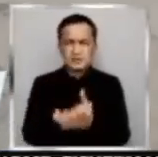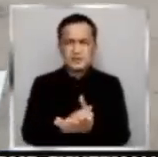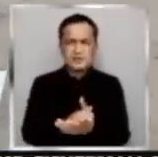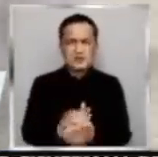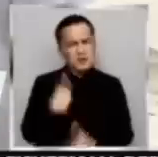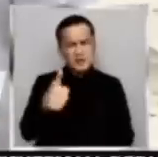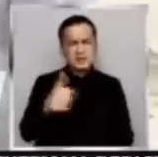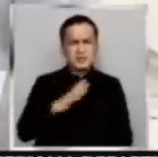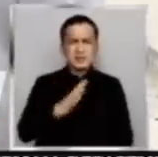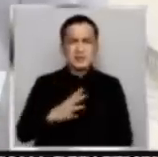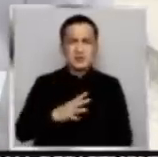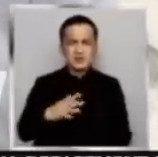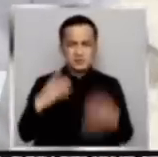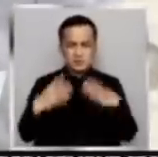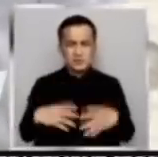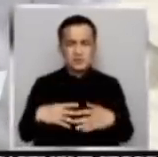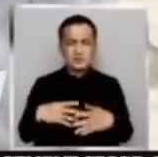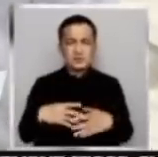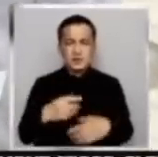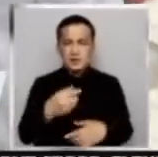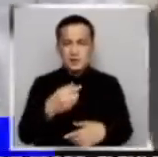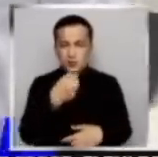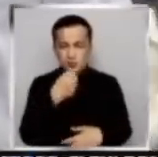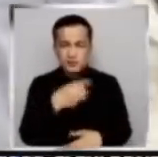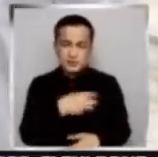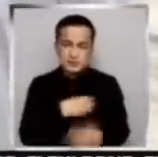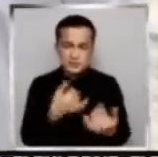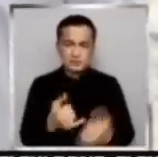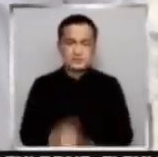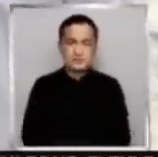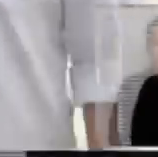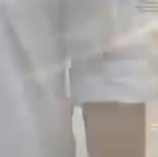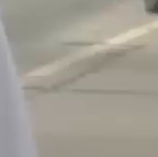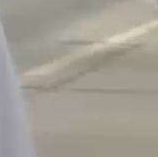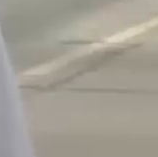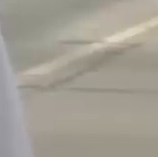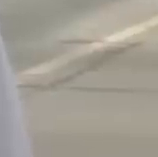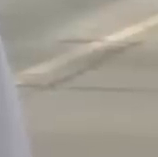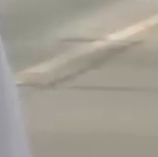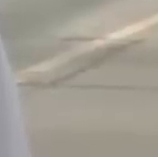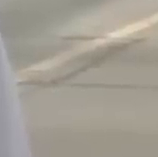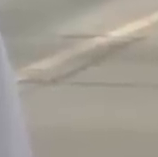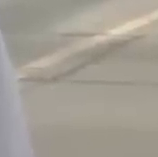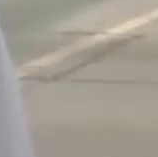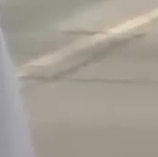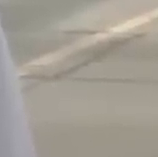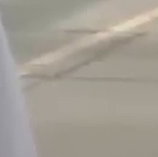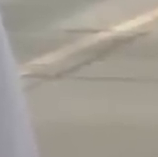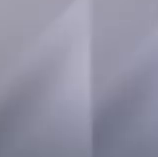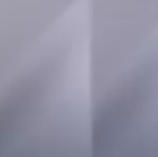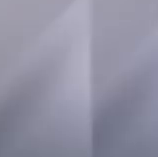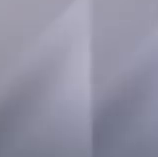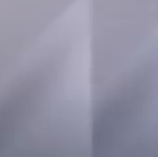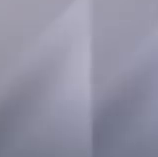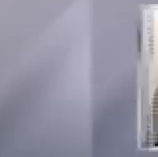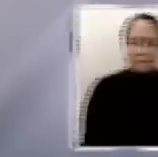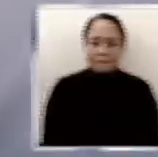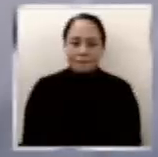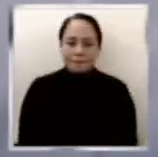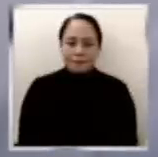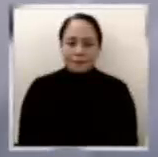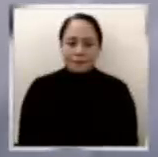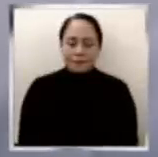ngayon. Para sa GMA Integrated News, Mark Salazar, nakatutok 24 oras. Hindi pa